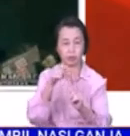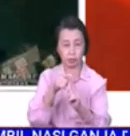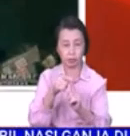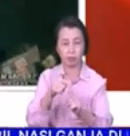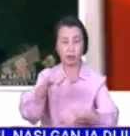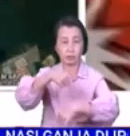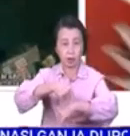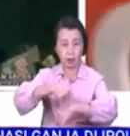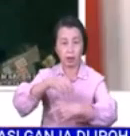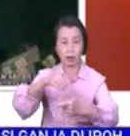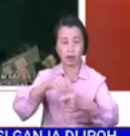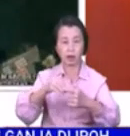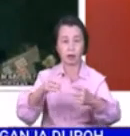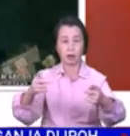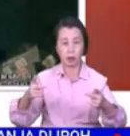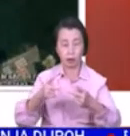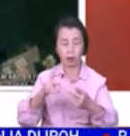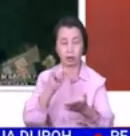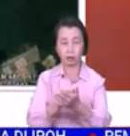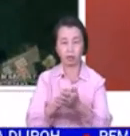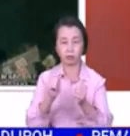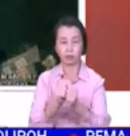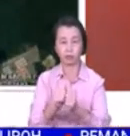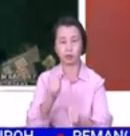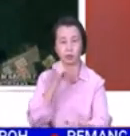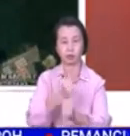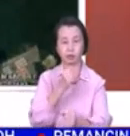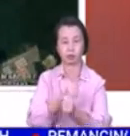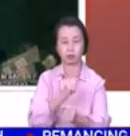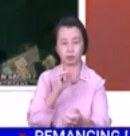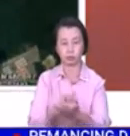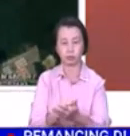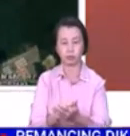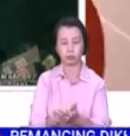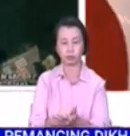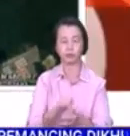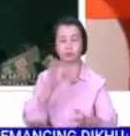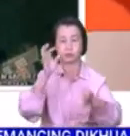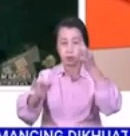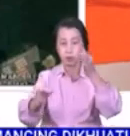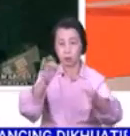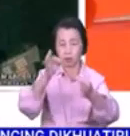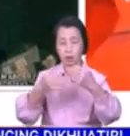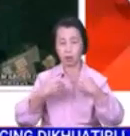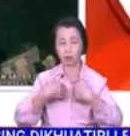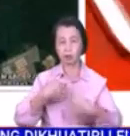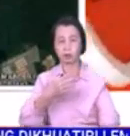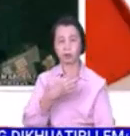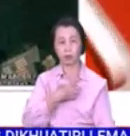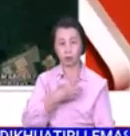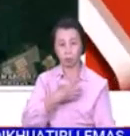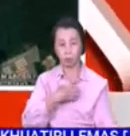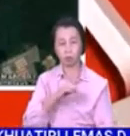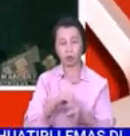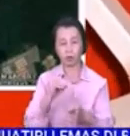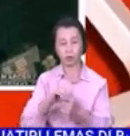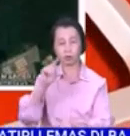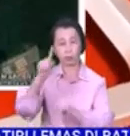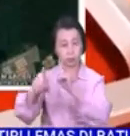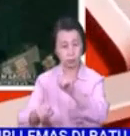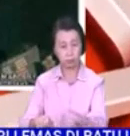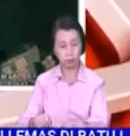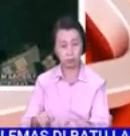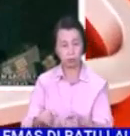tarikh, waktu atau kawasan yang terlibat dengan kerja-kerja tersebut. Sekiranya terdapat sebarang aduan atau pertanyaan